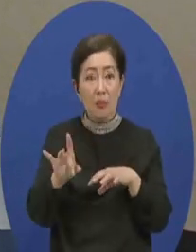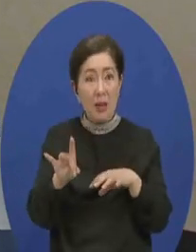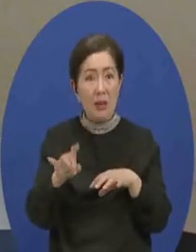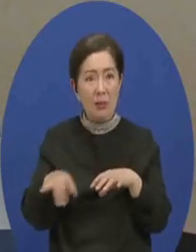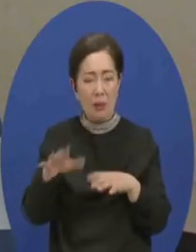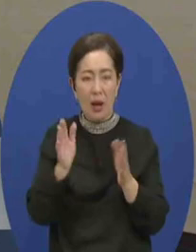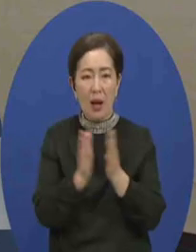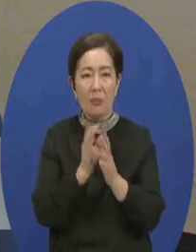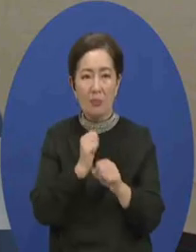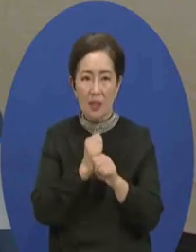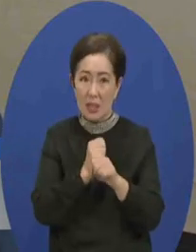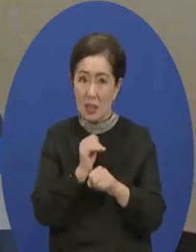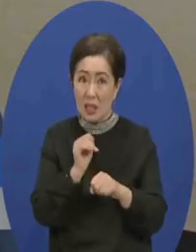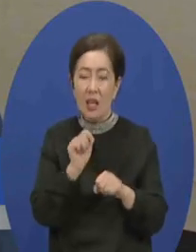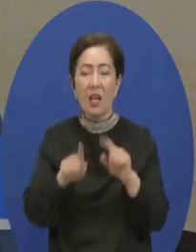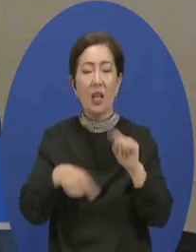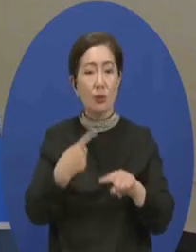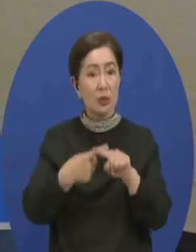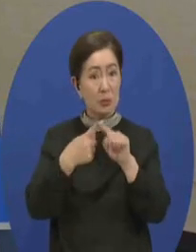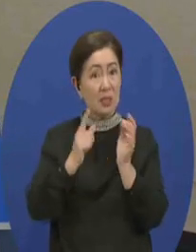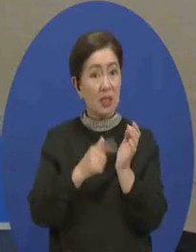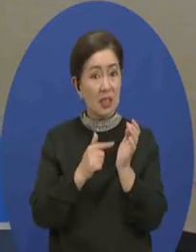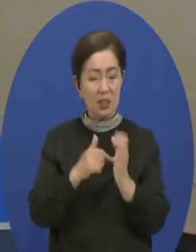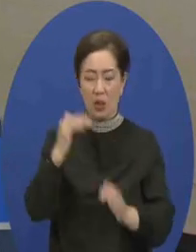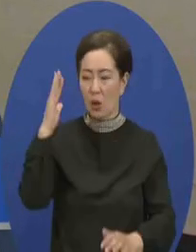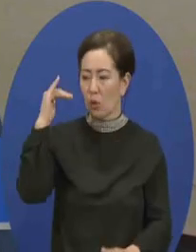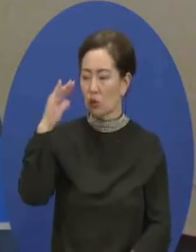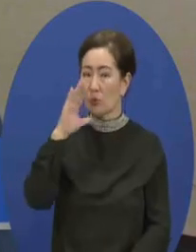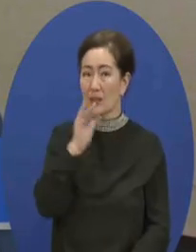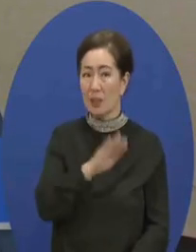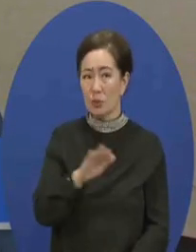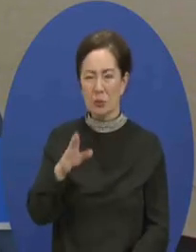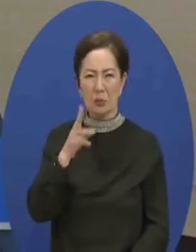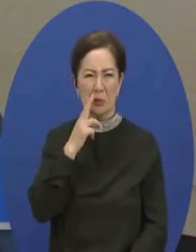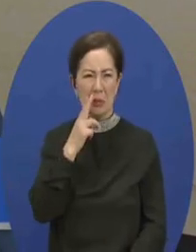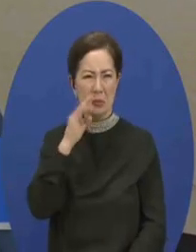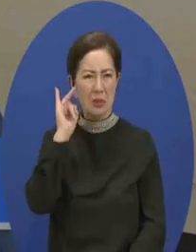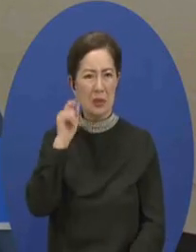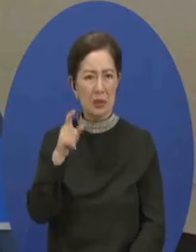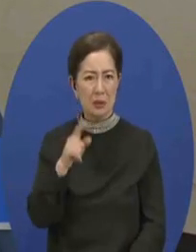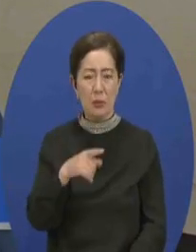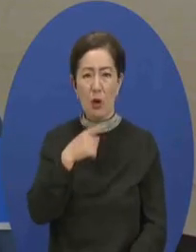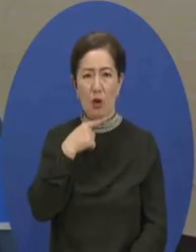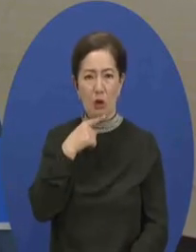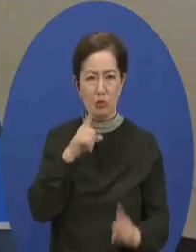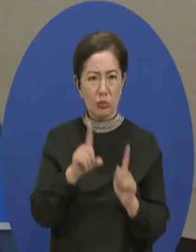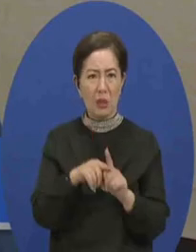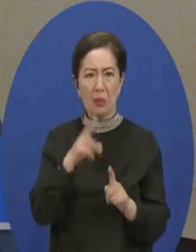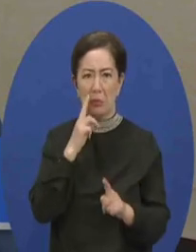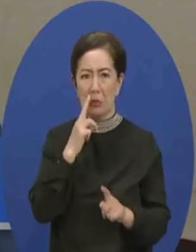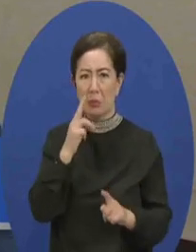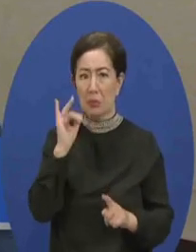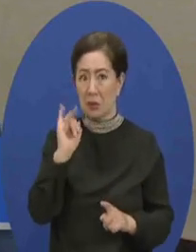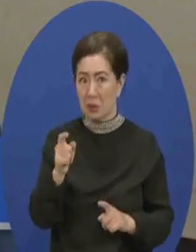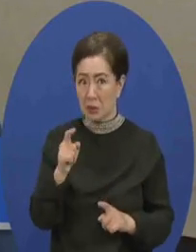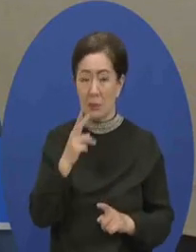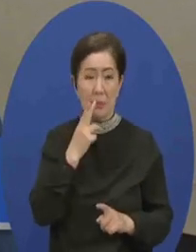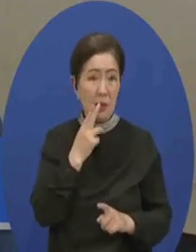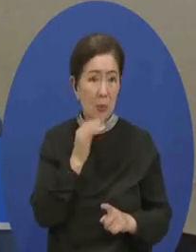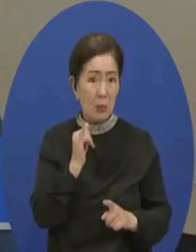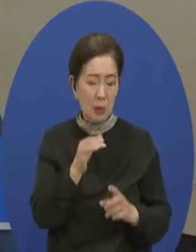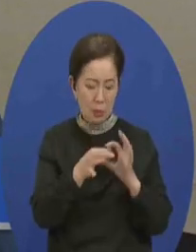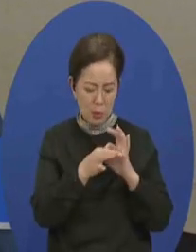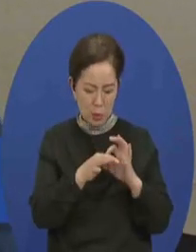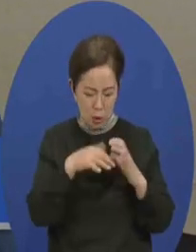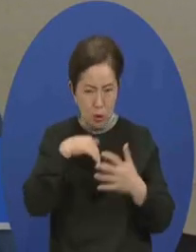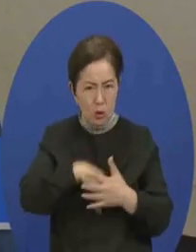сайн нэмэгдүүлэх шаардлагатай. Одоо нөсөр насны залуучууд бол тамхи их татж байна. Охтууд ч их тамхи татж байна. Гэтэл үр